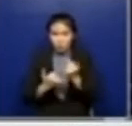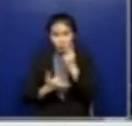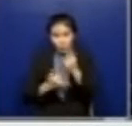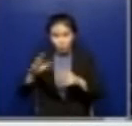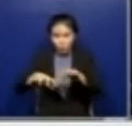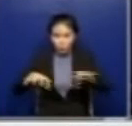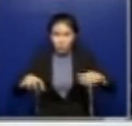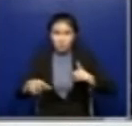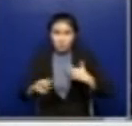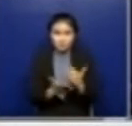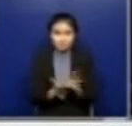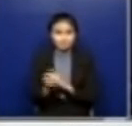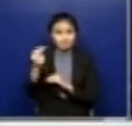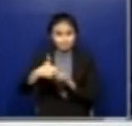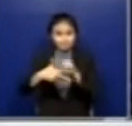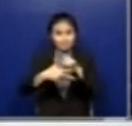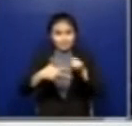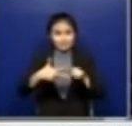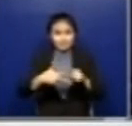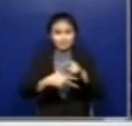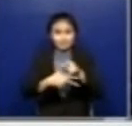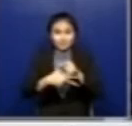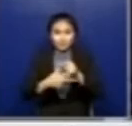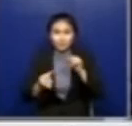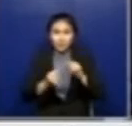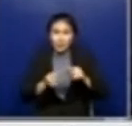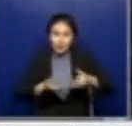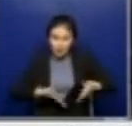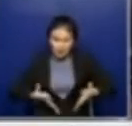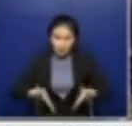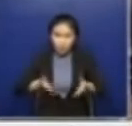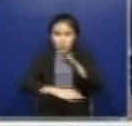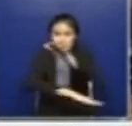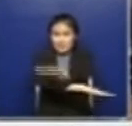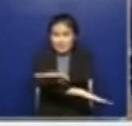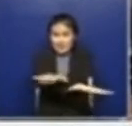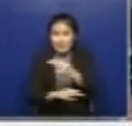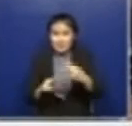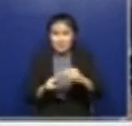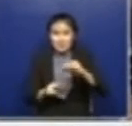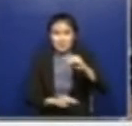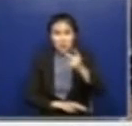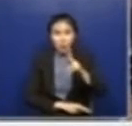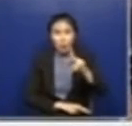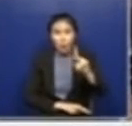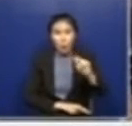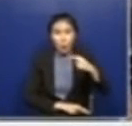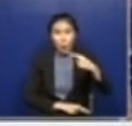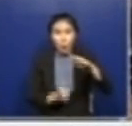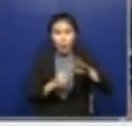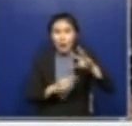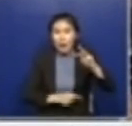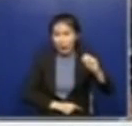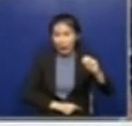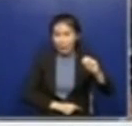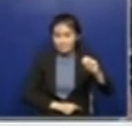ดชอบมี3เรื่องท่านประธานคะเรื่องแรกเรื่องซ่อมแซมถนนสี่แยกบ้านโคกงามตำบลไปบ้าน